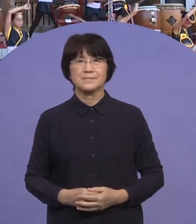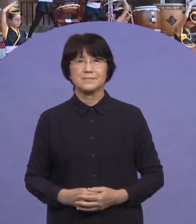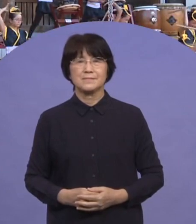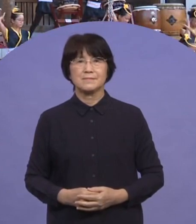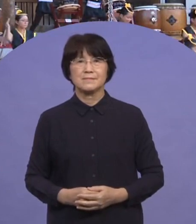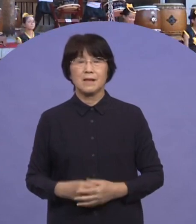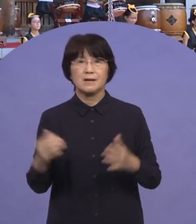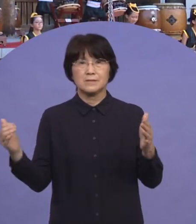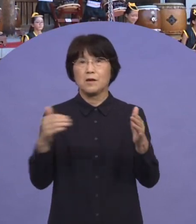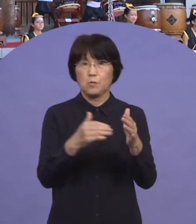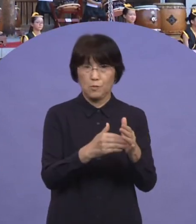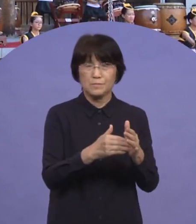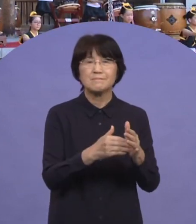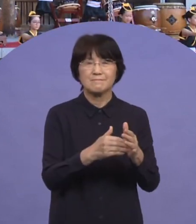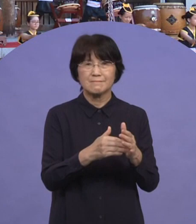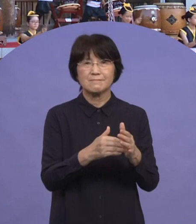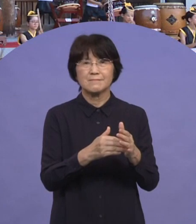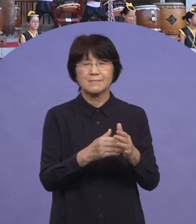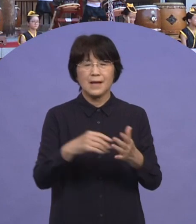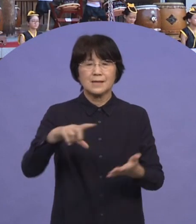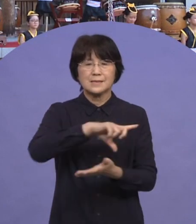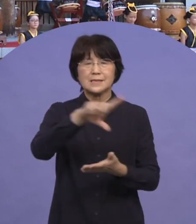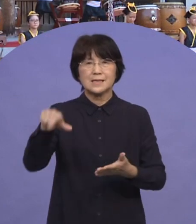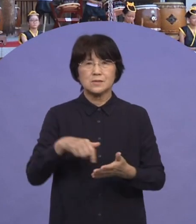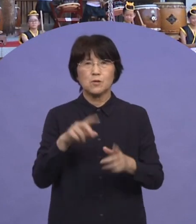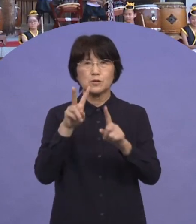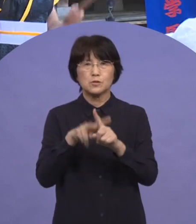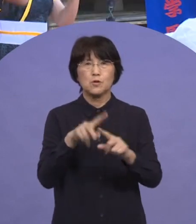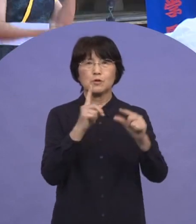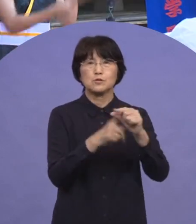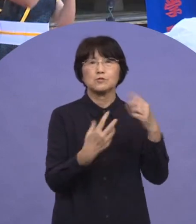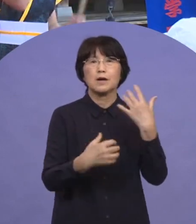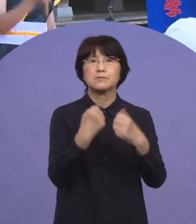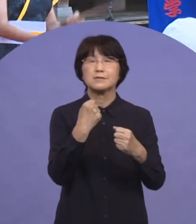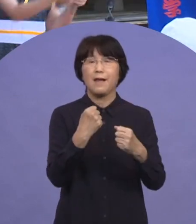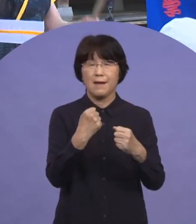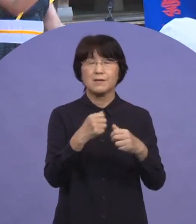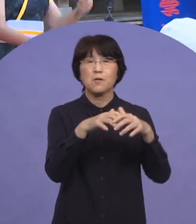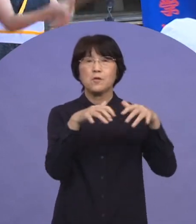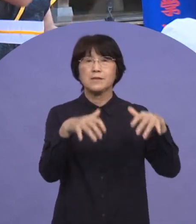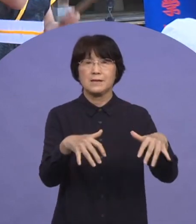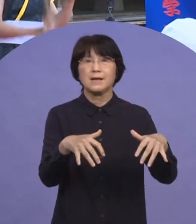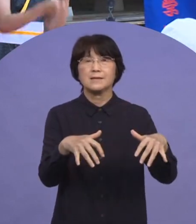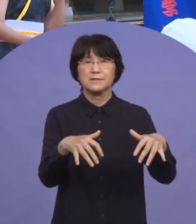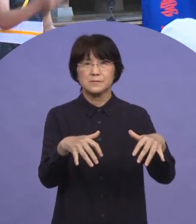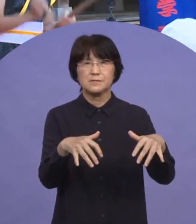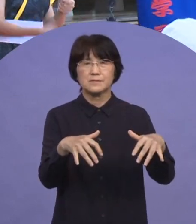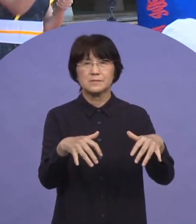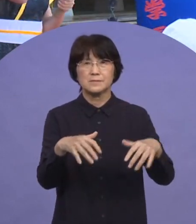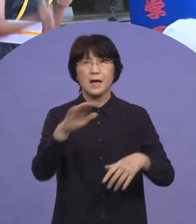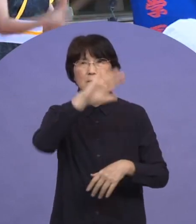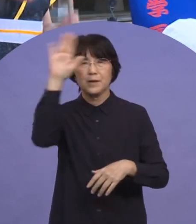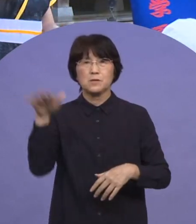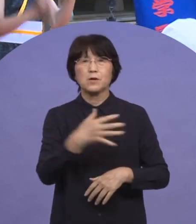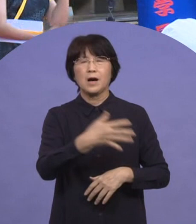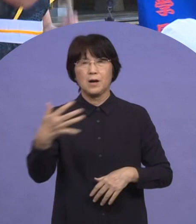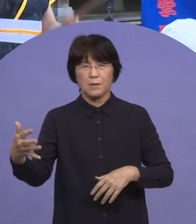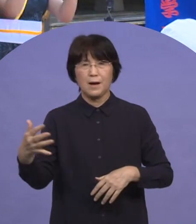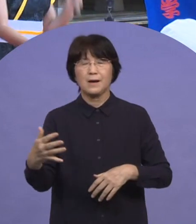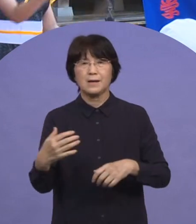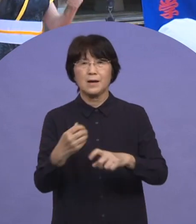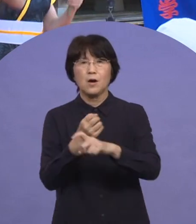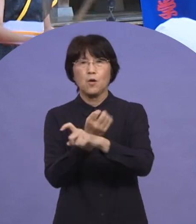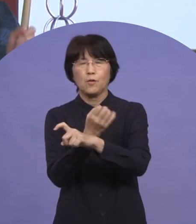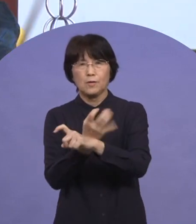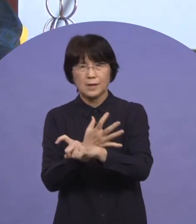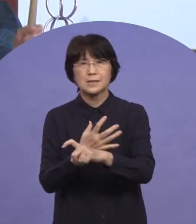イベントの最後を飾ったのは、地域の小学生と中学生で構成されている天の川蛍太鼓保存会